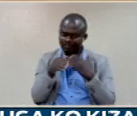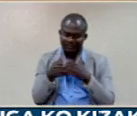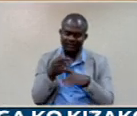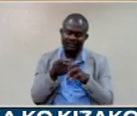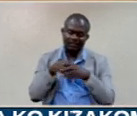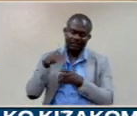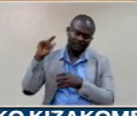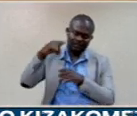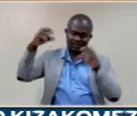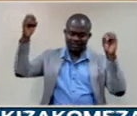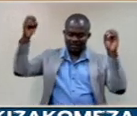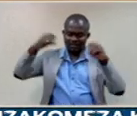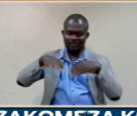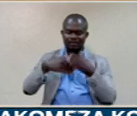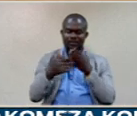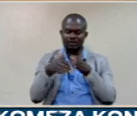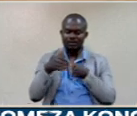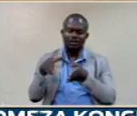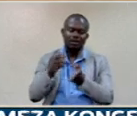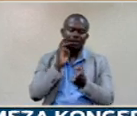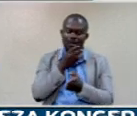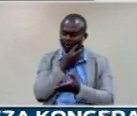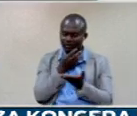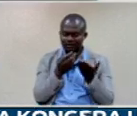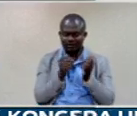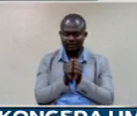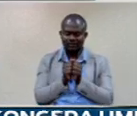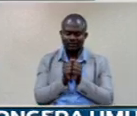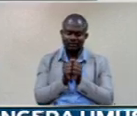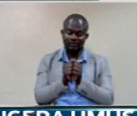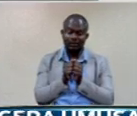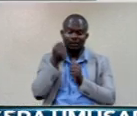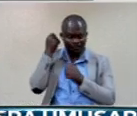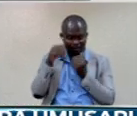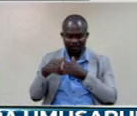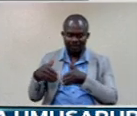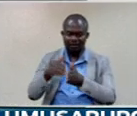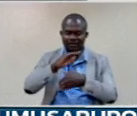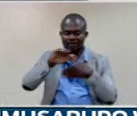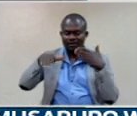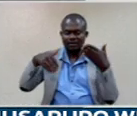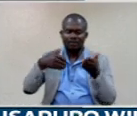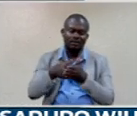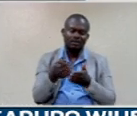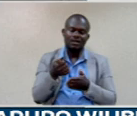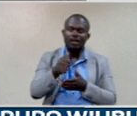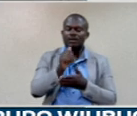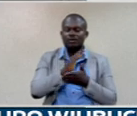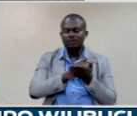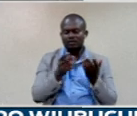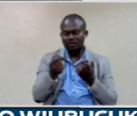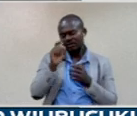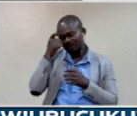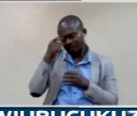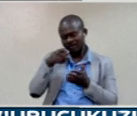mpuzamahanga cy'indege cya Kigali, hubatswe za ruhurura z'amazi. Gutunganya imihanda yose bimwe n'amafaranga leta yagiye